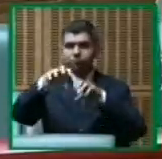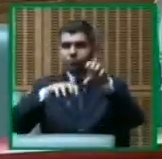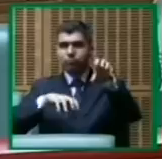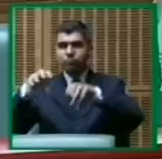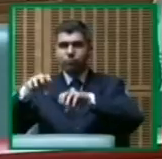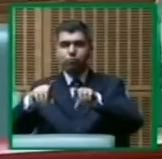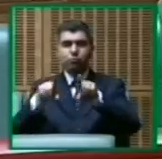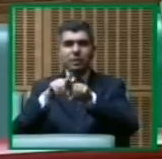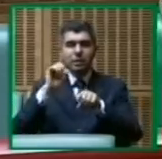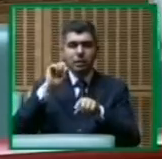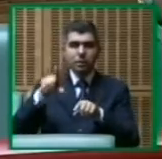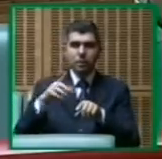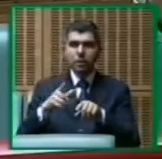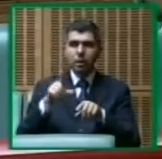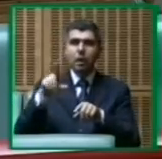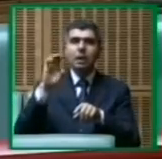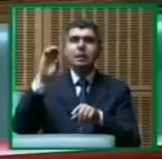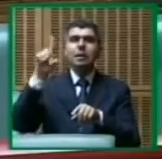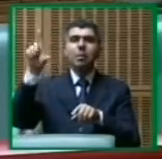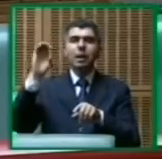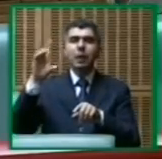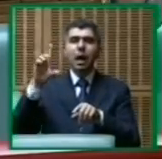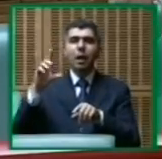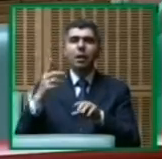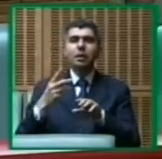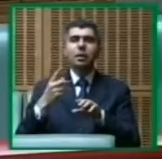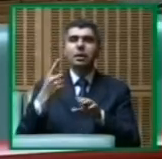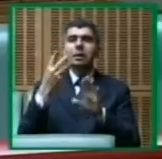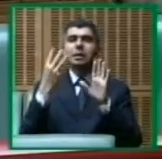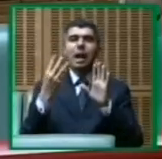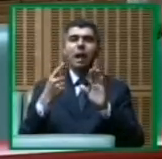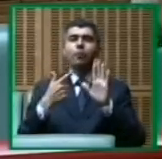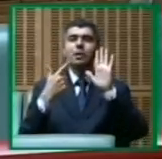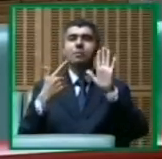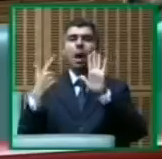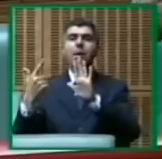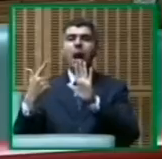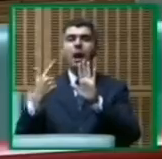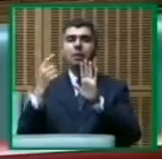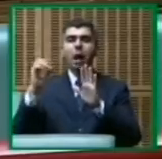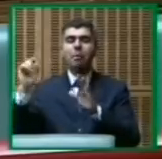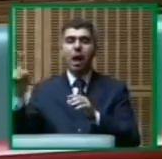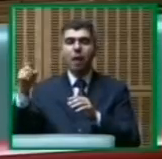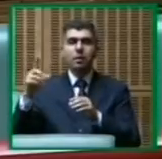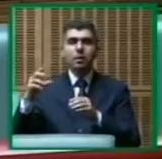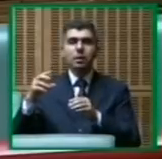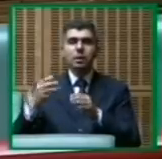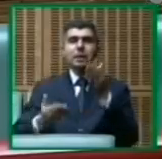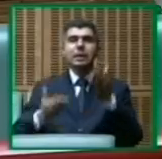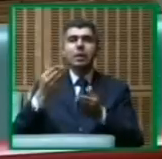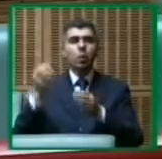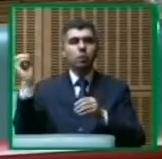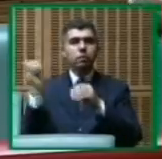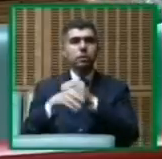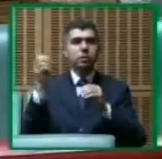لاخذين على سبيل المثال ليس الحصر الدار البيضاء 3700 طن يوميا كتدفق، ناهيك